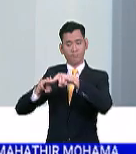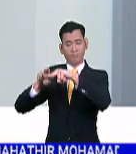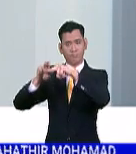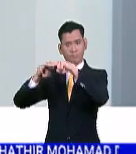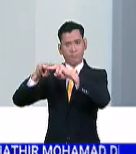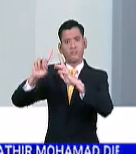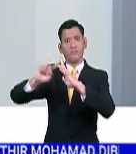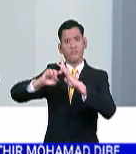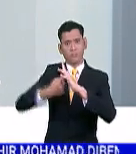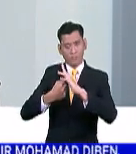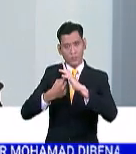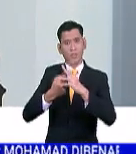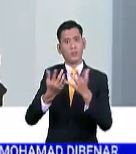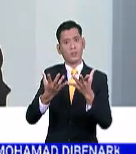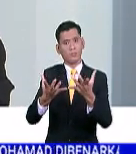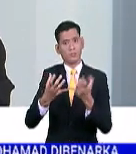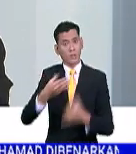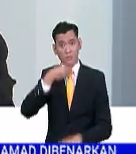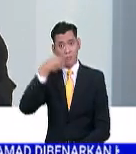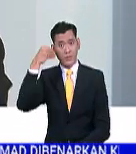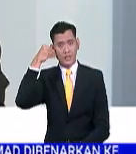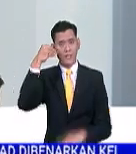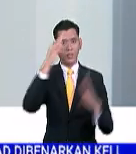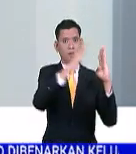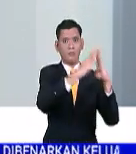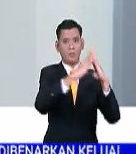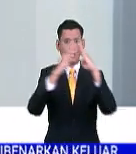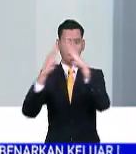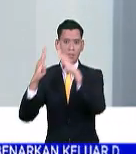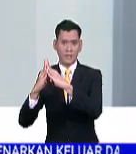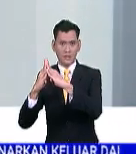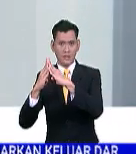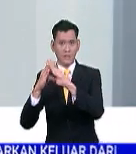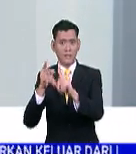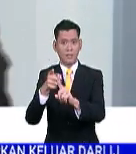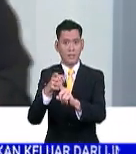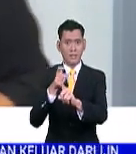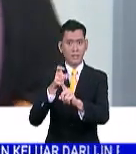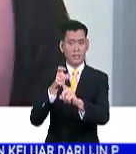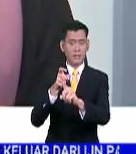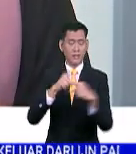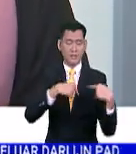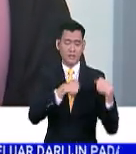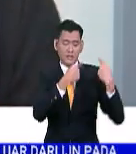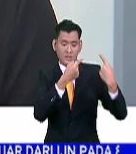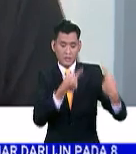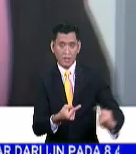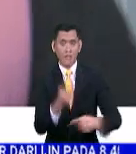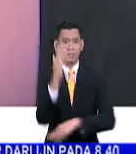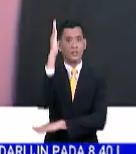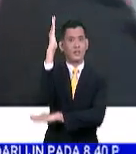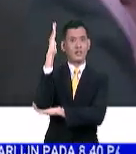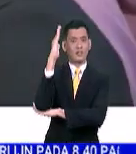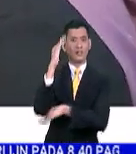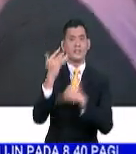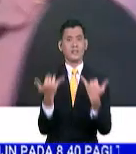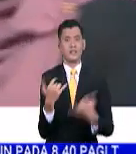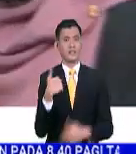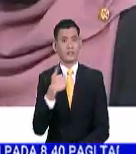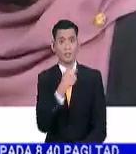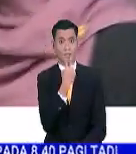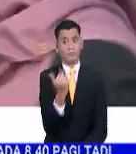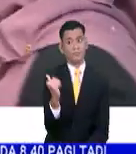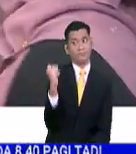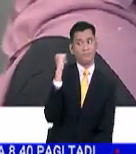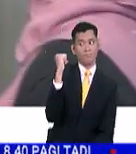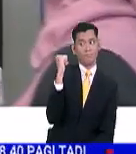mulai memasuki ibu kota sejak tengah hari tadi. Untuk itu, kita terus saja ke paparan skrin di belakang